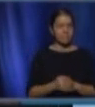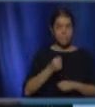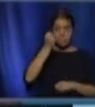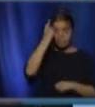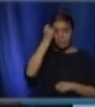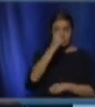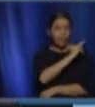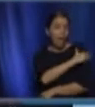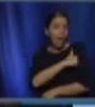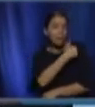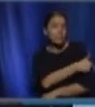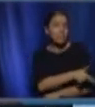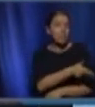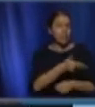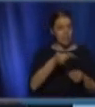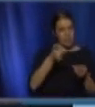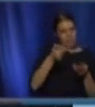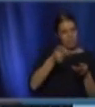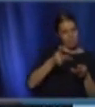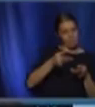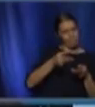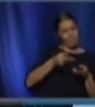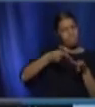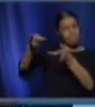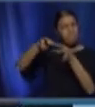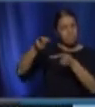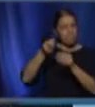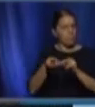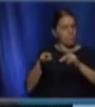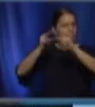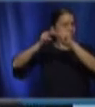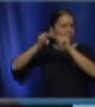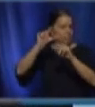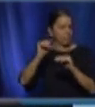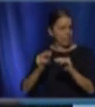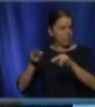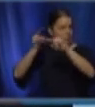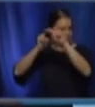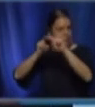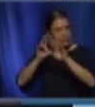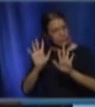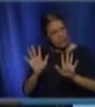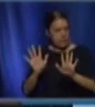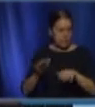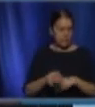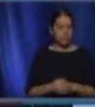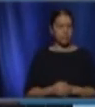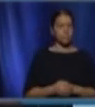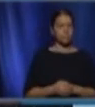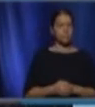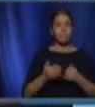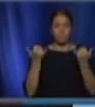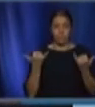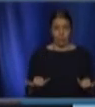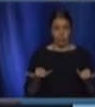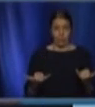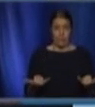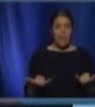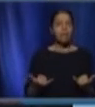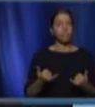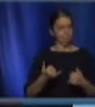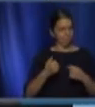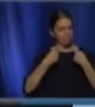d'hospitalisation et de décès. À cette fin, il nous faut 4 semaines supplémentaires. J'annonce